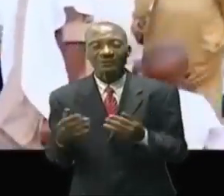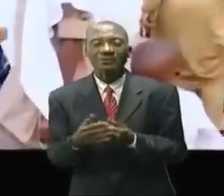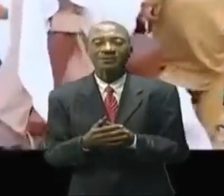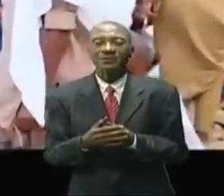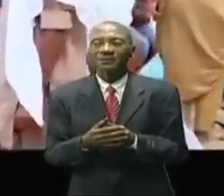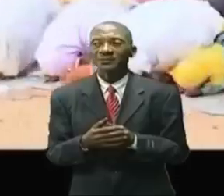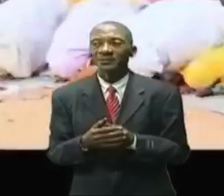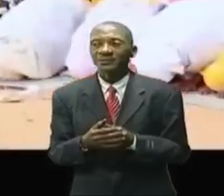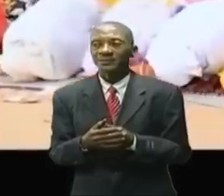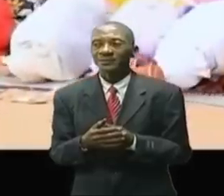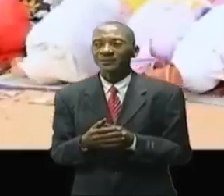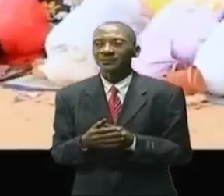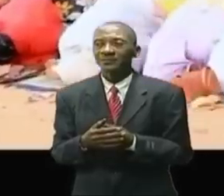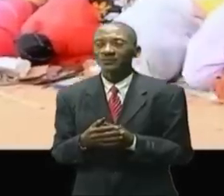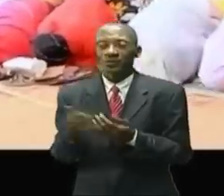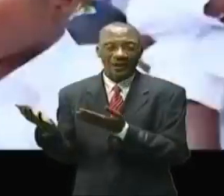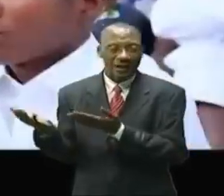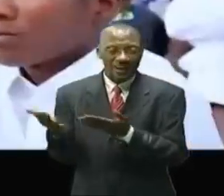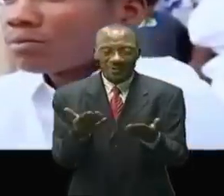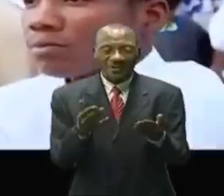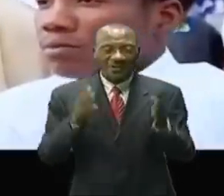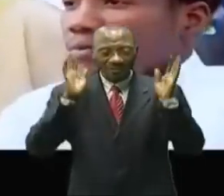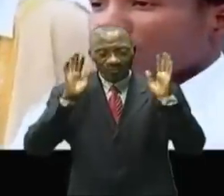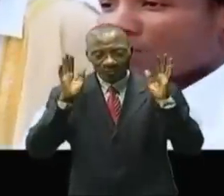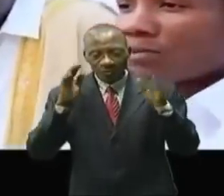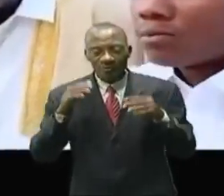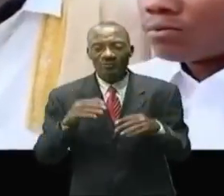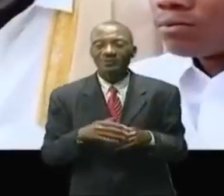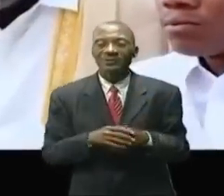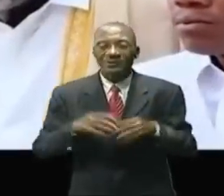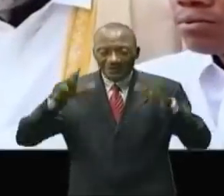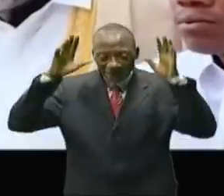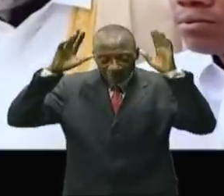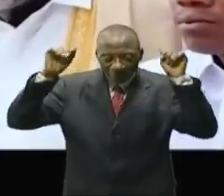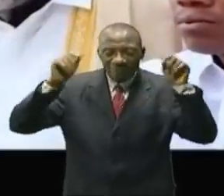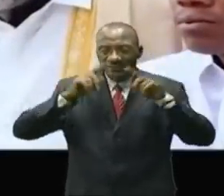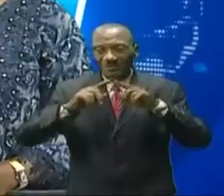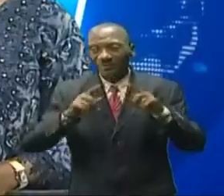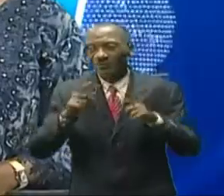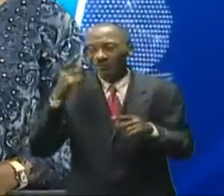occasion sur la vulgarisation de l'islam à travers tous les pays.